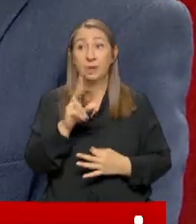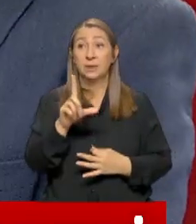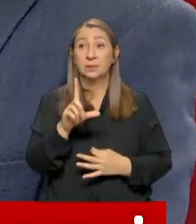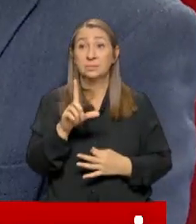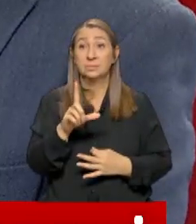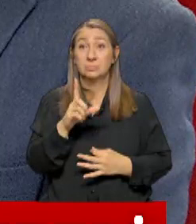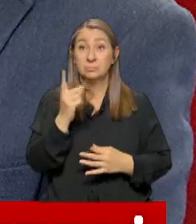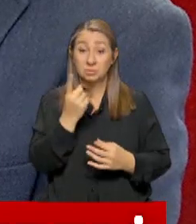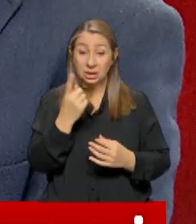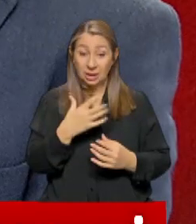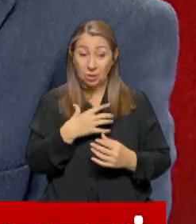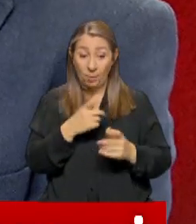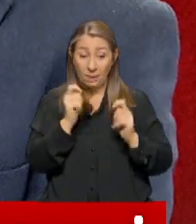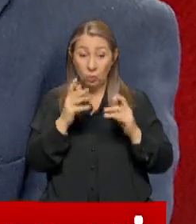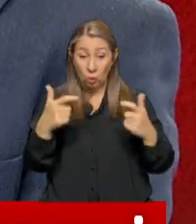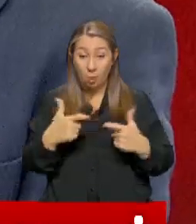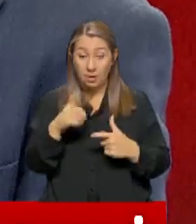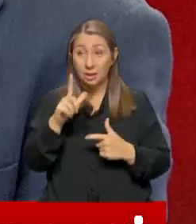bir şekilde kendisine